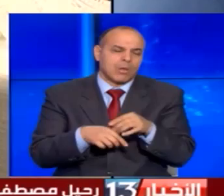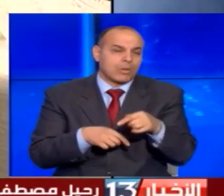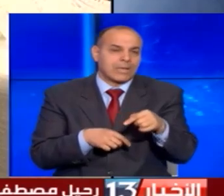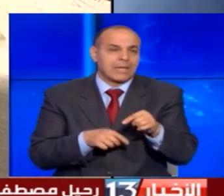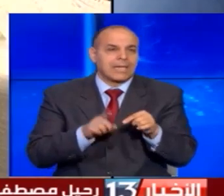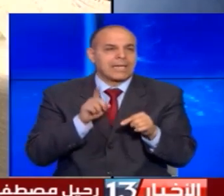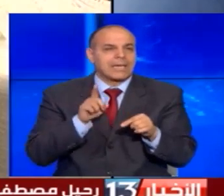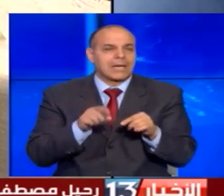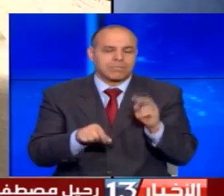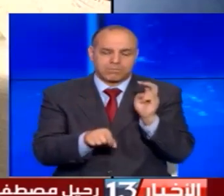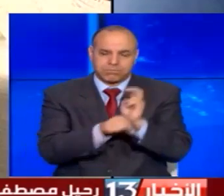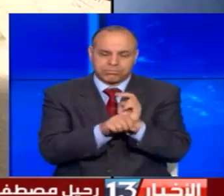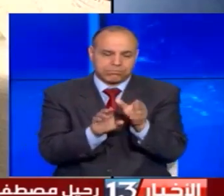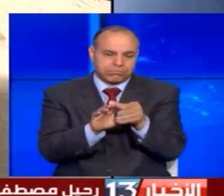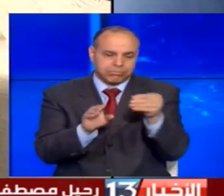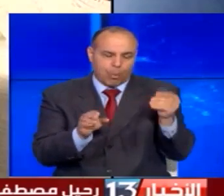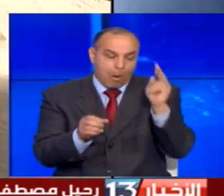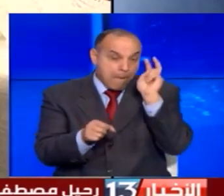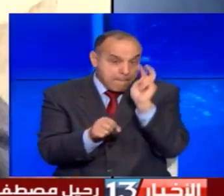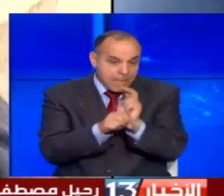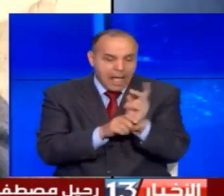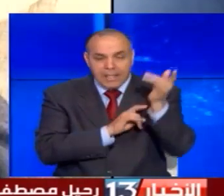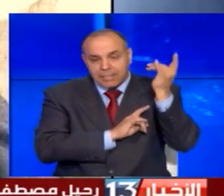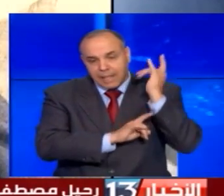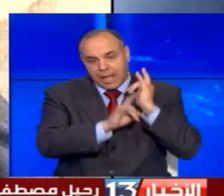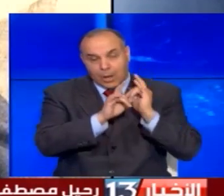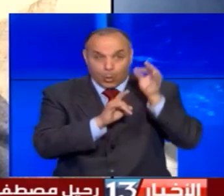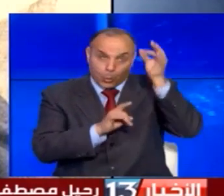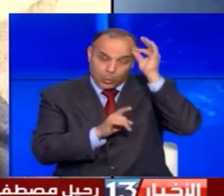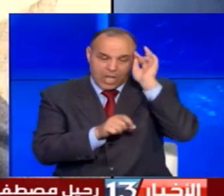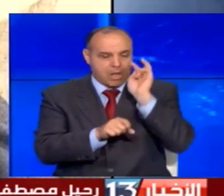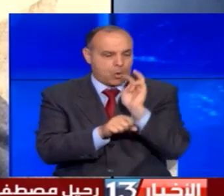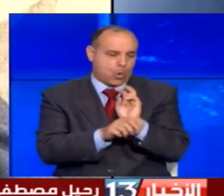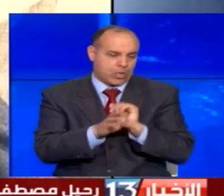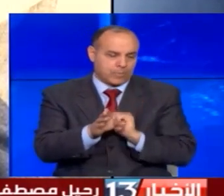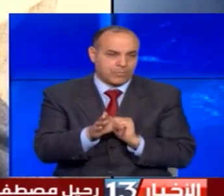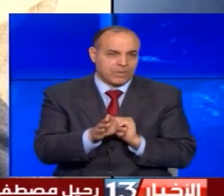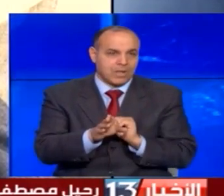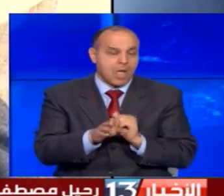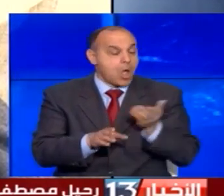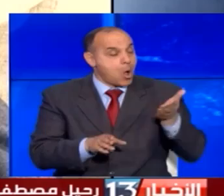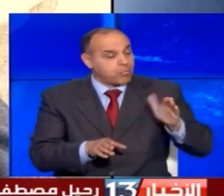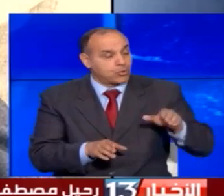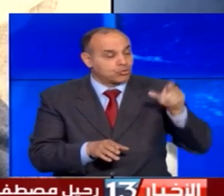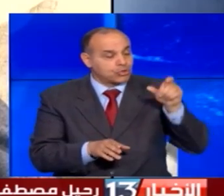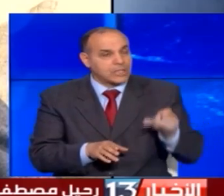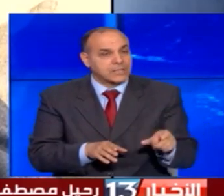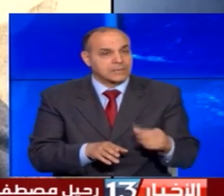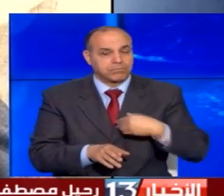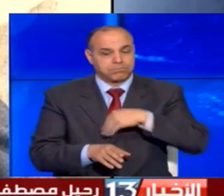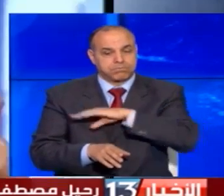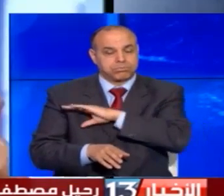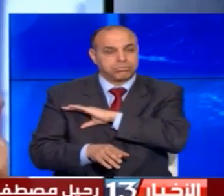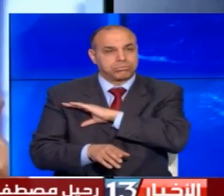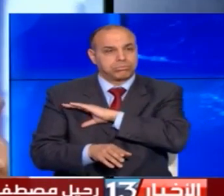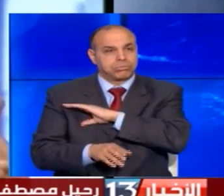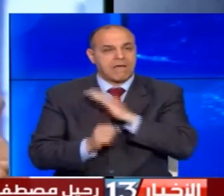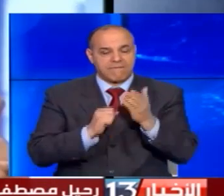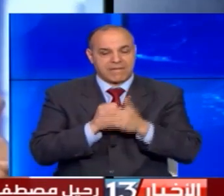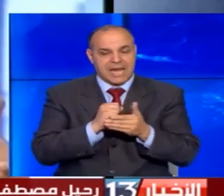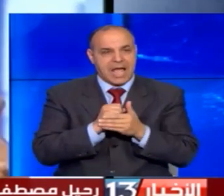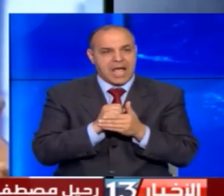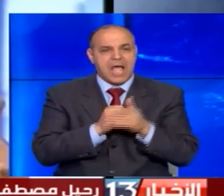لكنه سيبقى في الصفحات المشرقة من تاريخ هذا الوطن. فالفقيد كان أول من تولى حقيبة الفلاحة